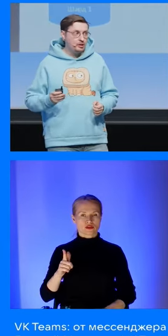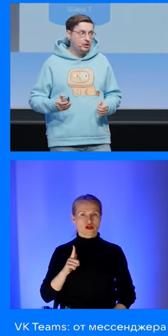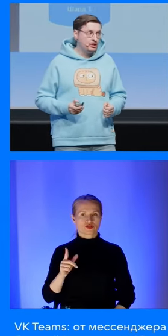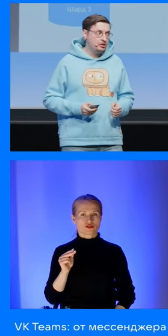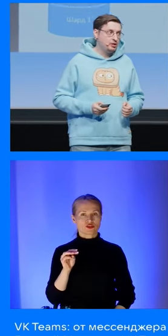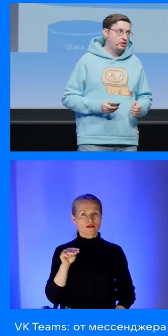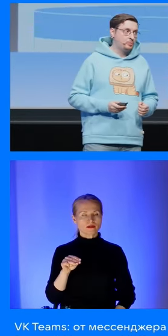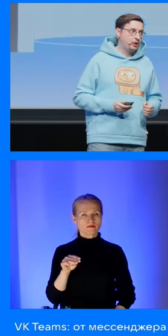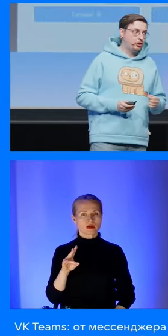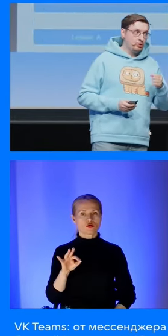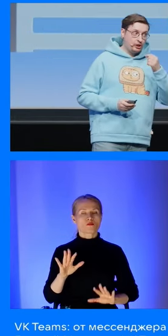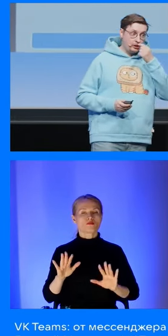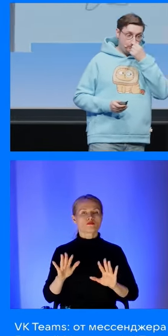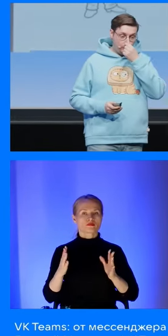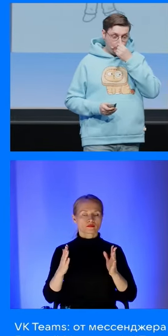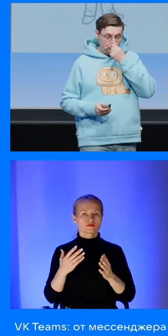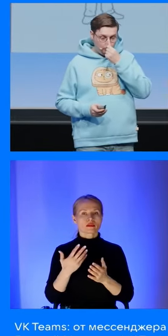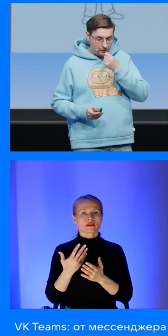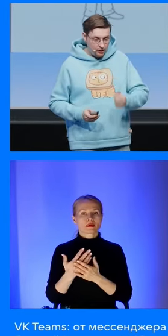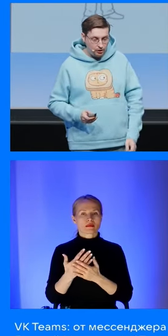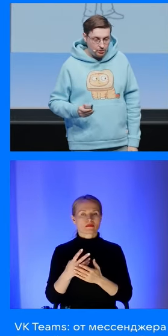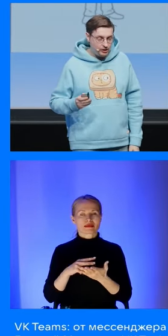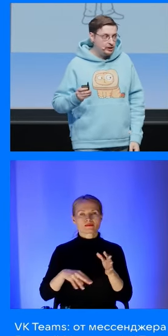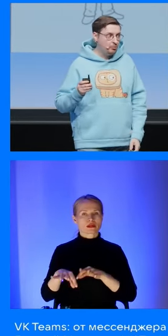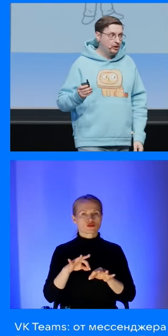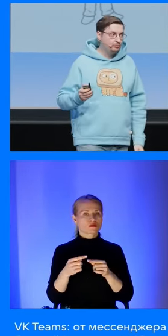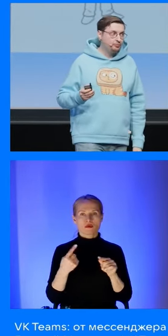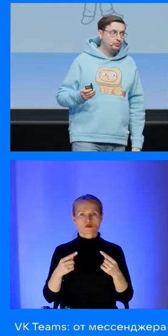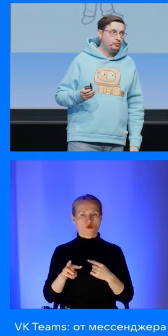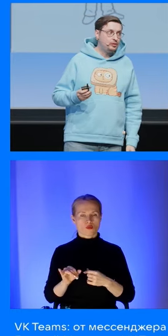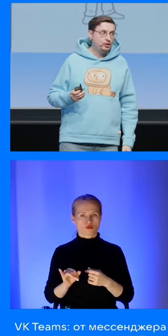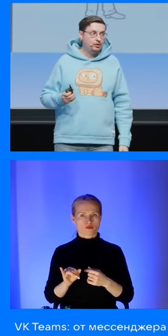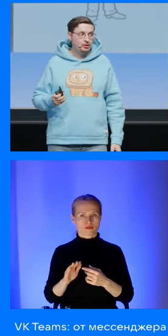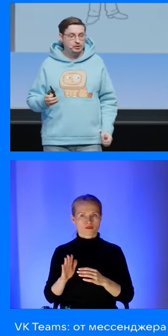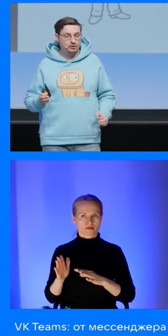что, если мы спроектируем немножко иначе все? Что, если мы